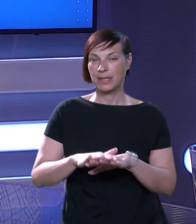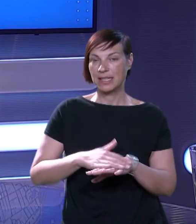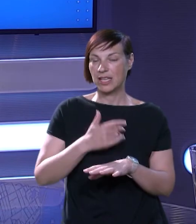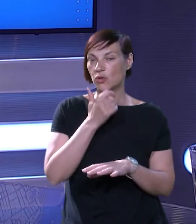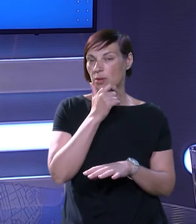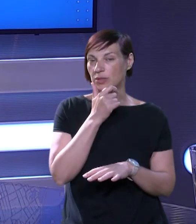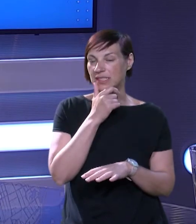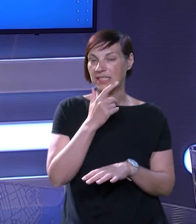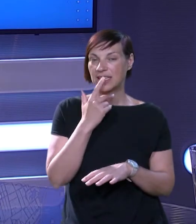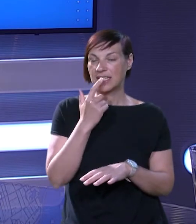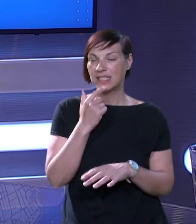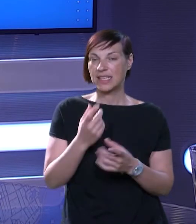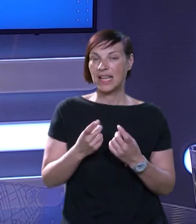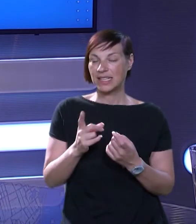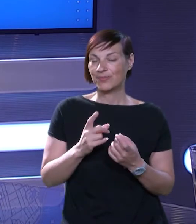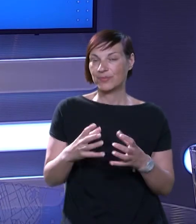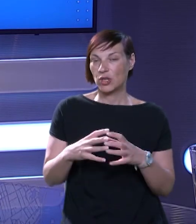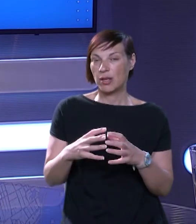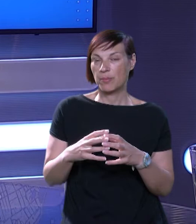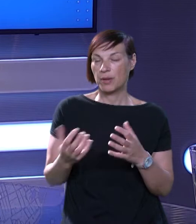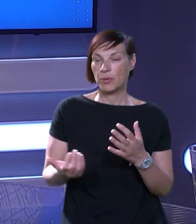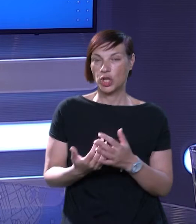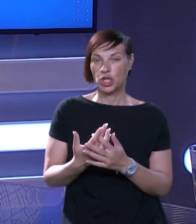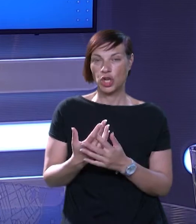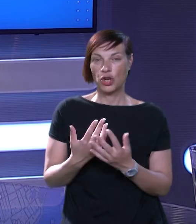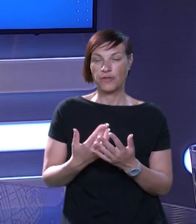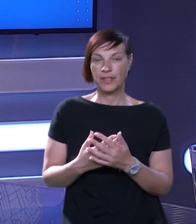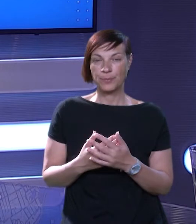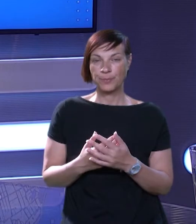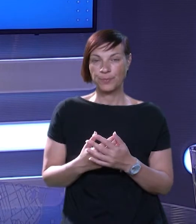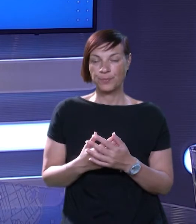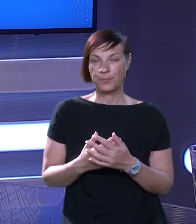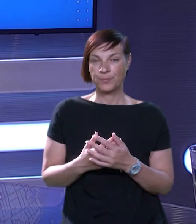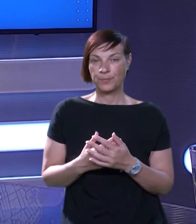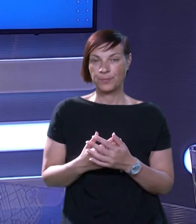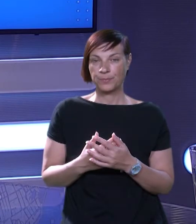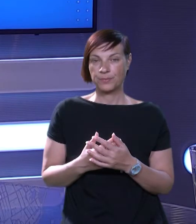njegujemo neki stari jezik, ali ne uklapamo novi jezik